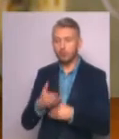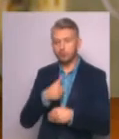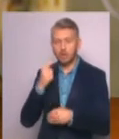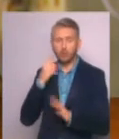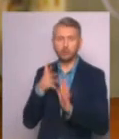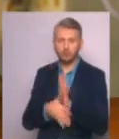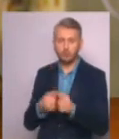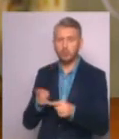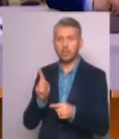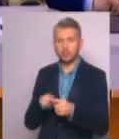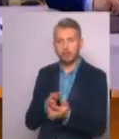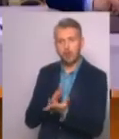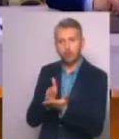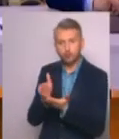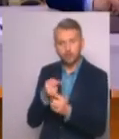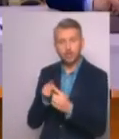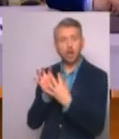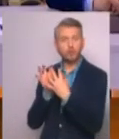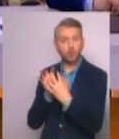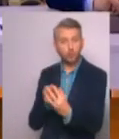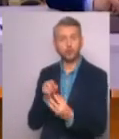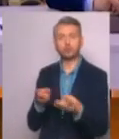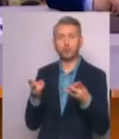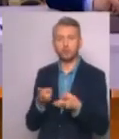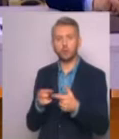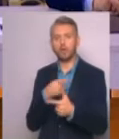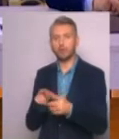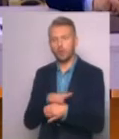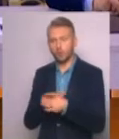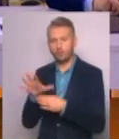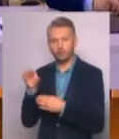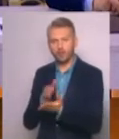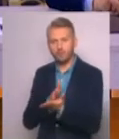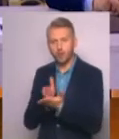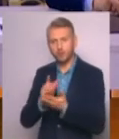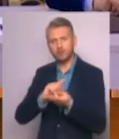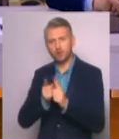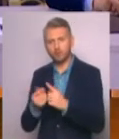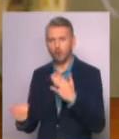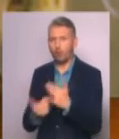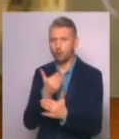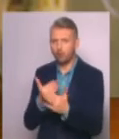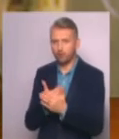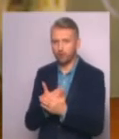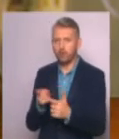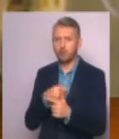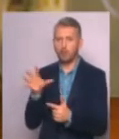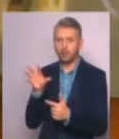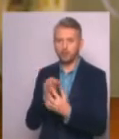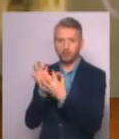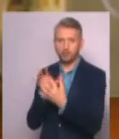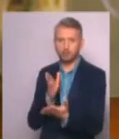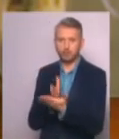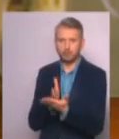розуміємо, це маршрут, це автобус. Тобто тут потрібно або повністю весь маршрут змінювати, оновлювати, або всі автобуси оснащувати